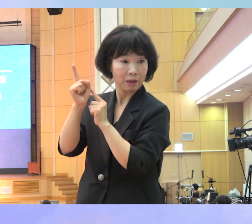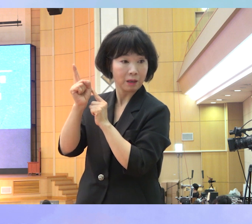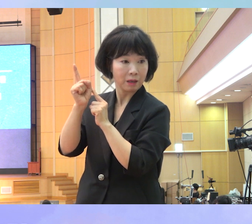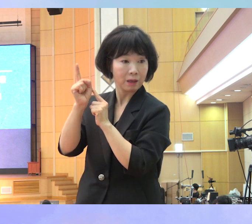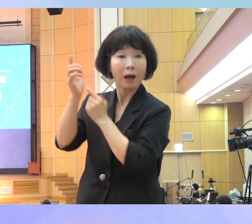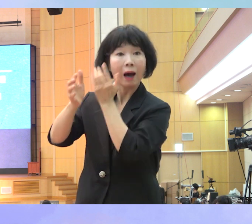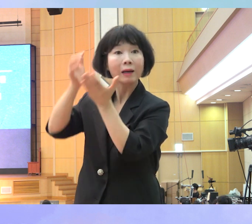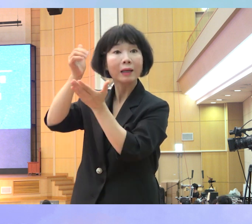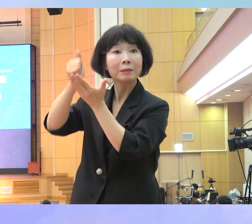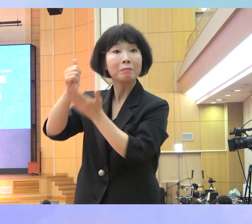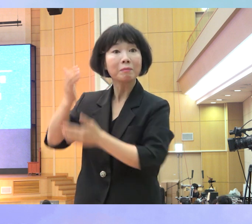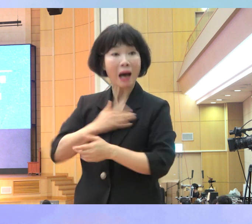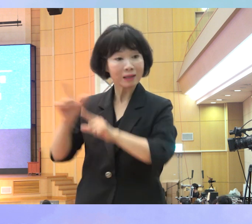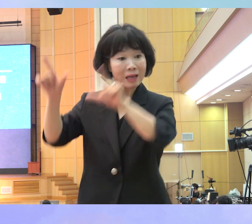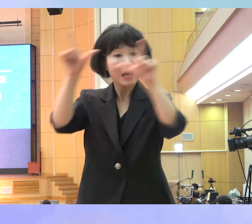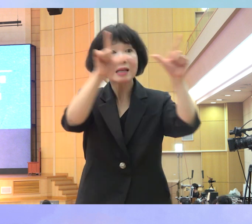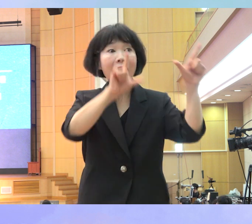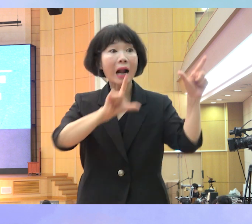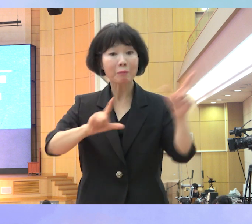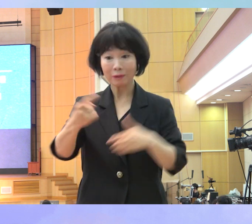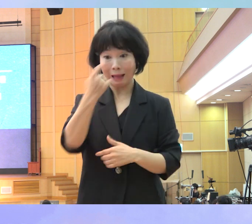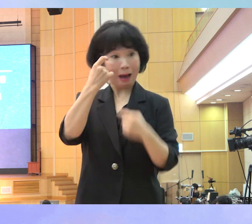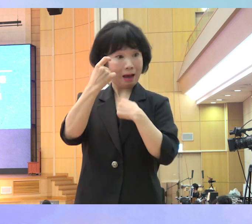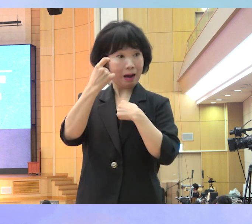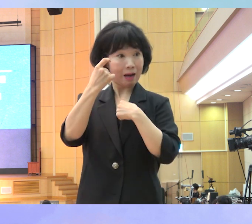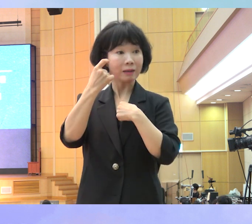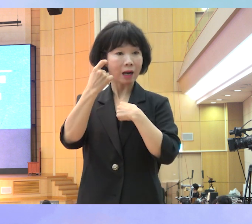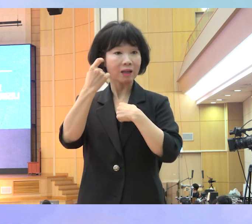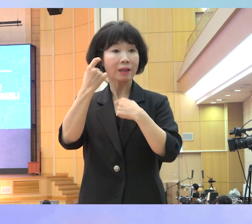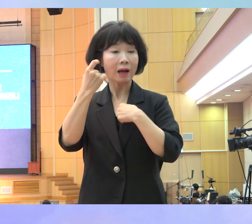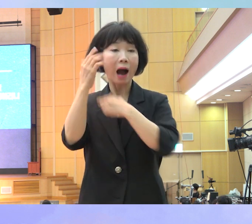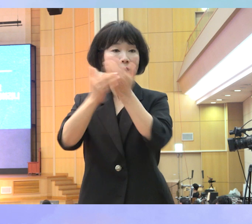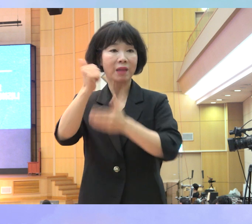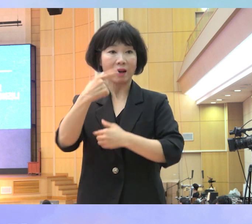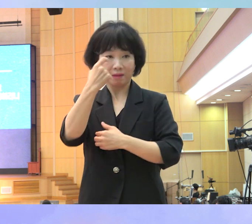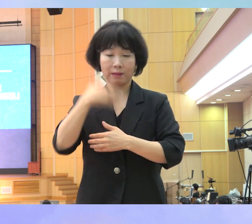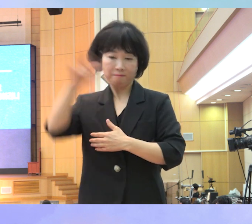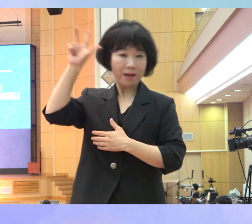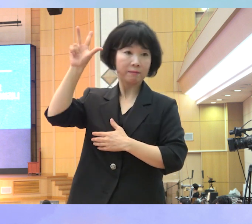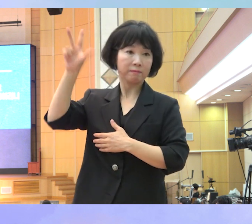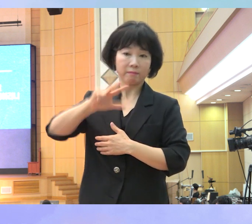어떻게 나의 삶을 가리켜 맹세하노라.